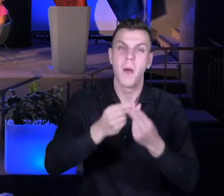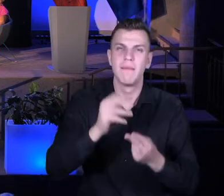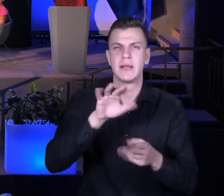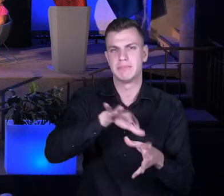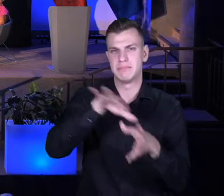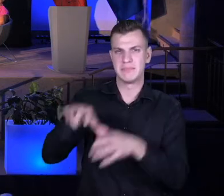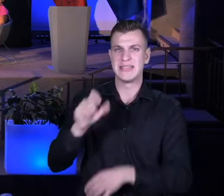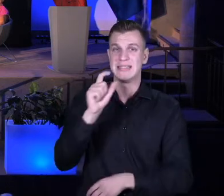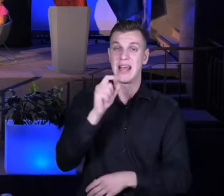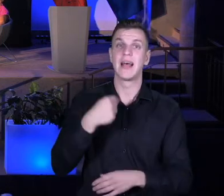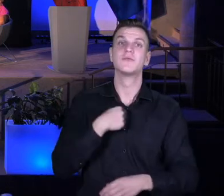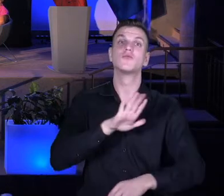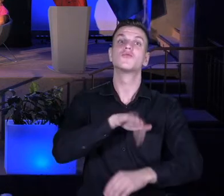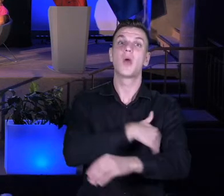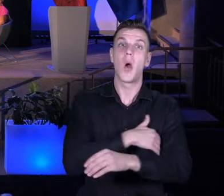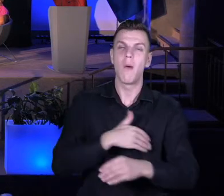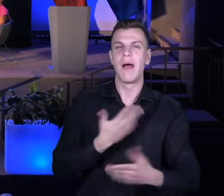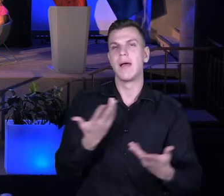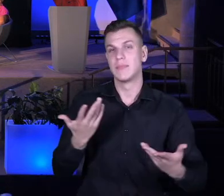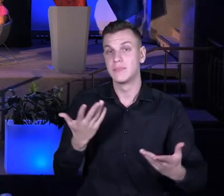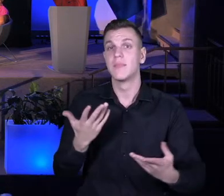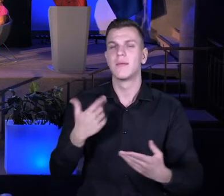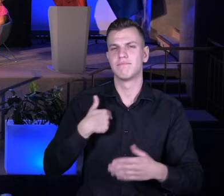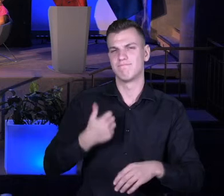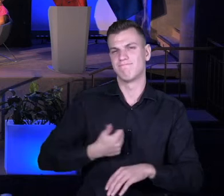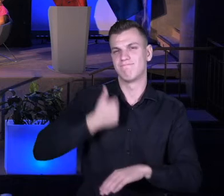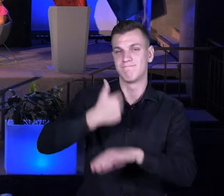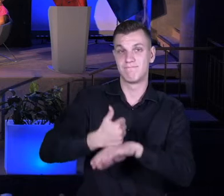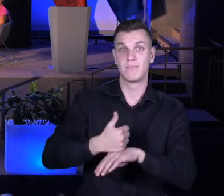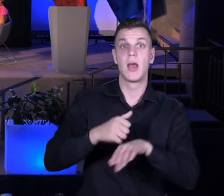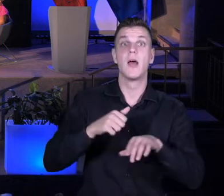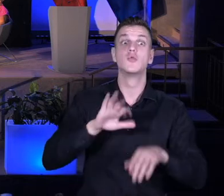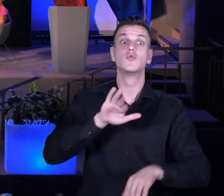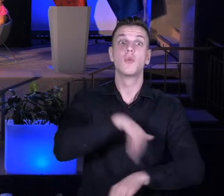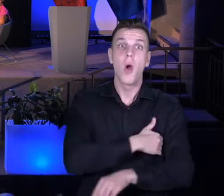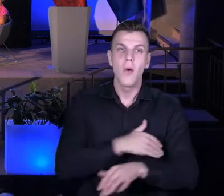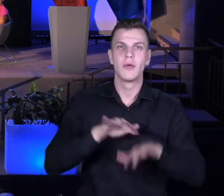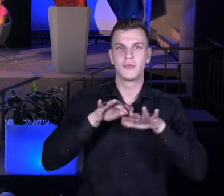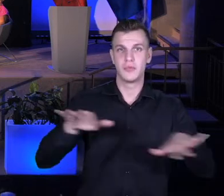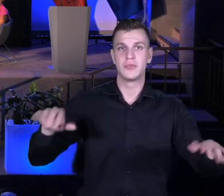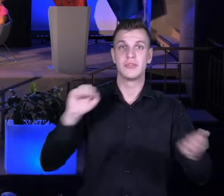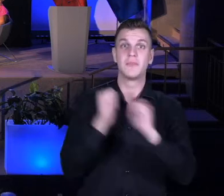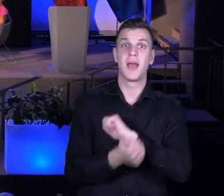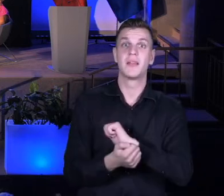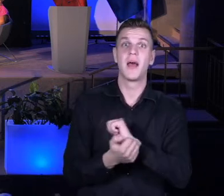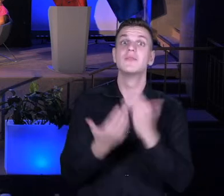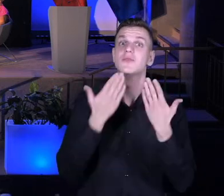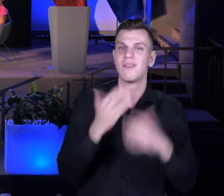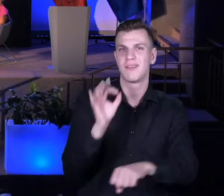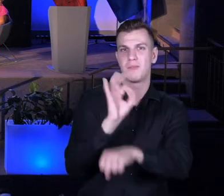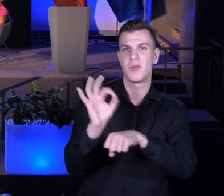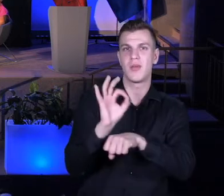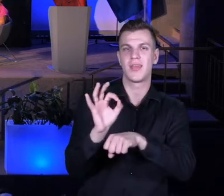którą mam przyjemność prowadzić, zaszło wiele zmian i większość tych zmian zaszło za sprawą Szkoły dla Innowatora, za